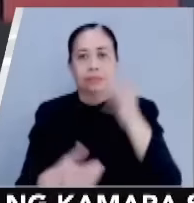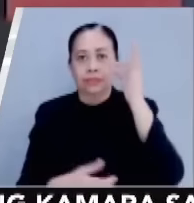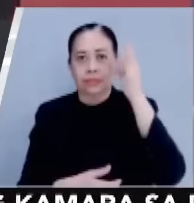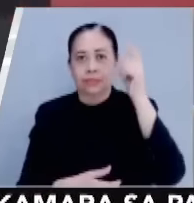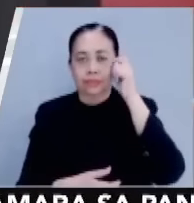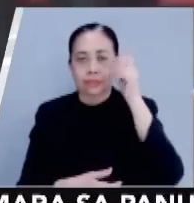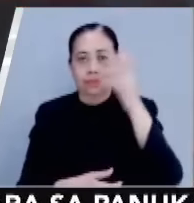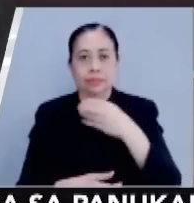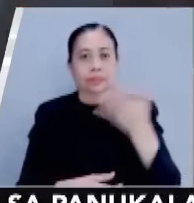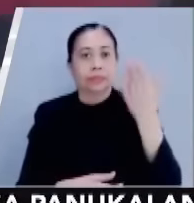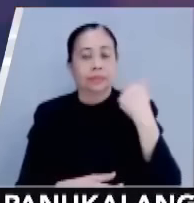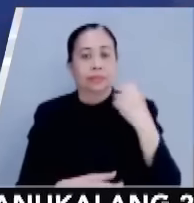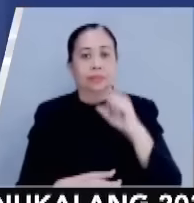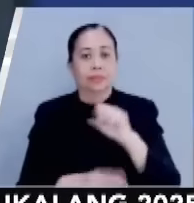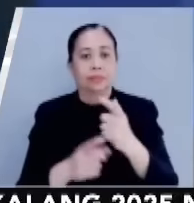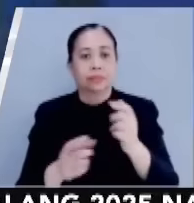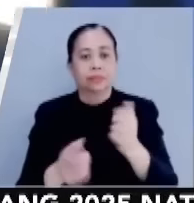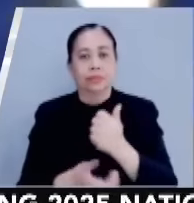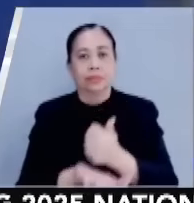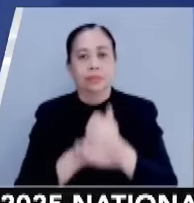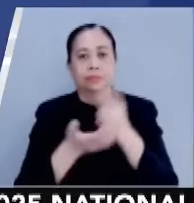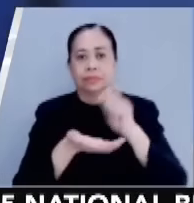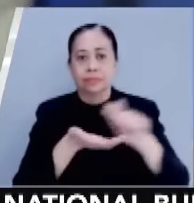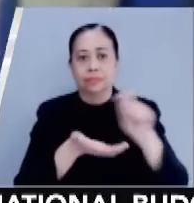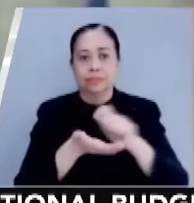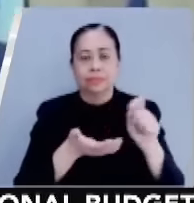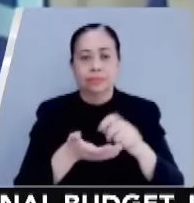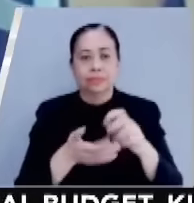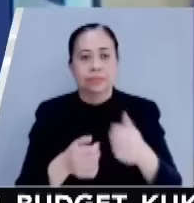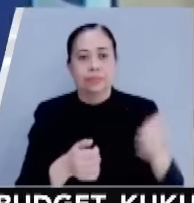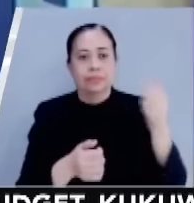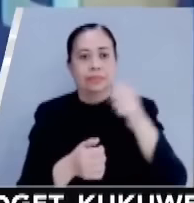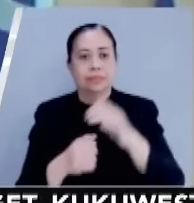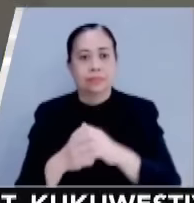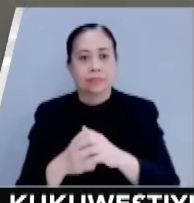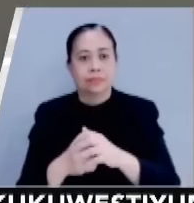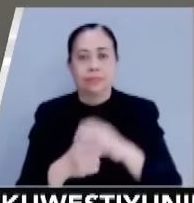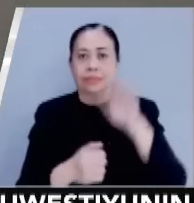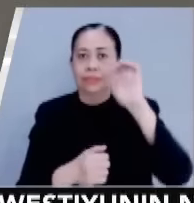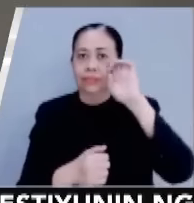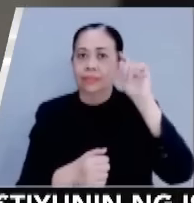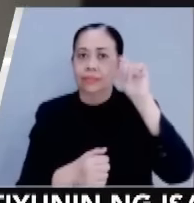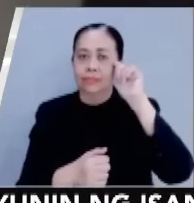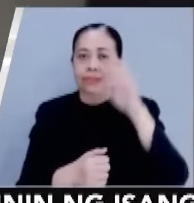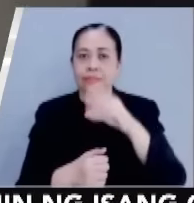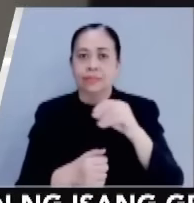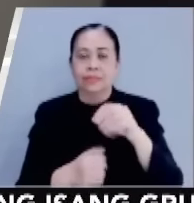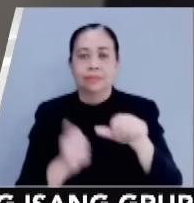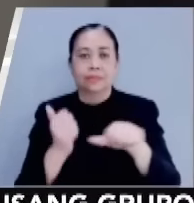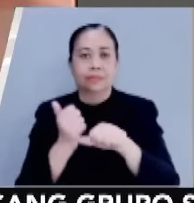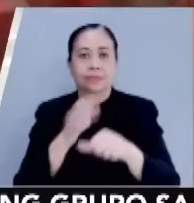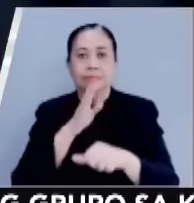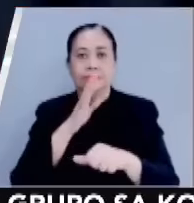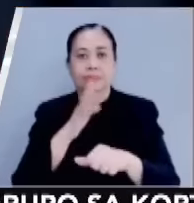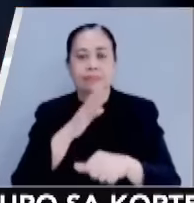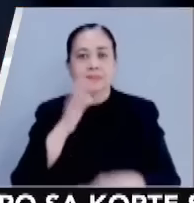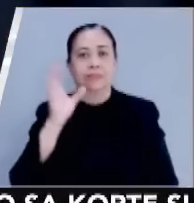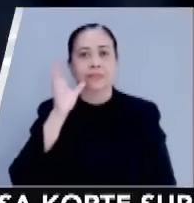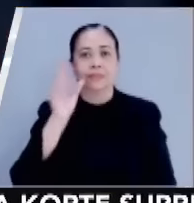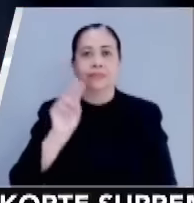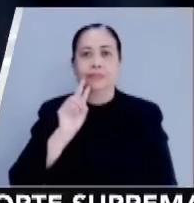dating Social Welfare Secretary at House Deputy Majority Leader Erwin Tulfo at Deputy Speaker Camille Villar.